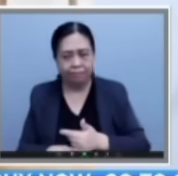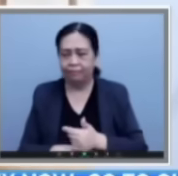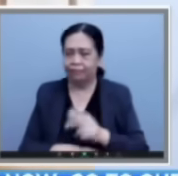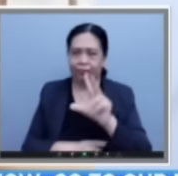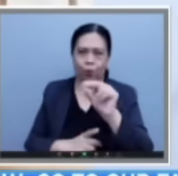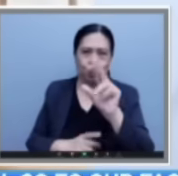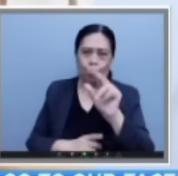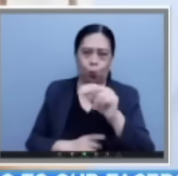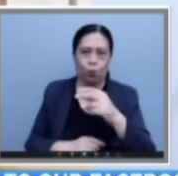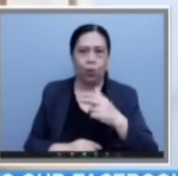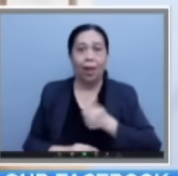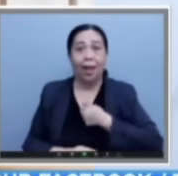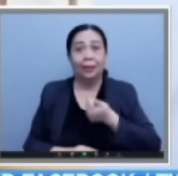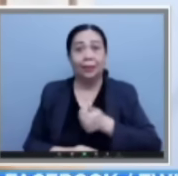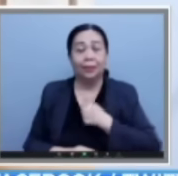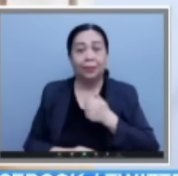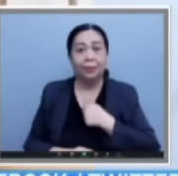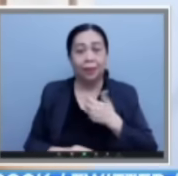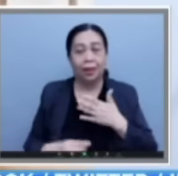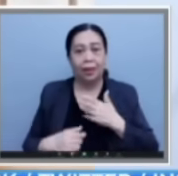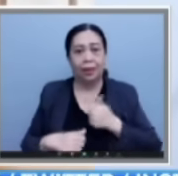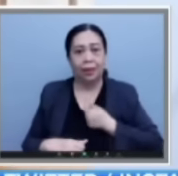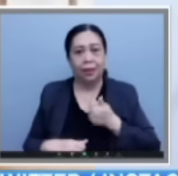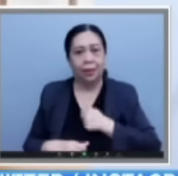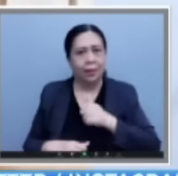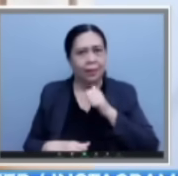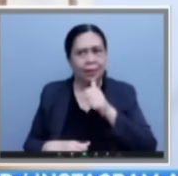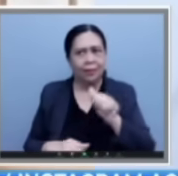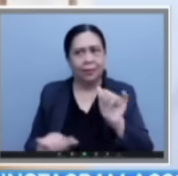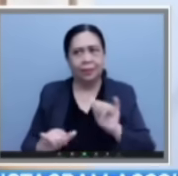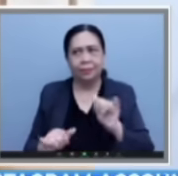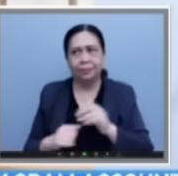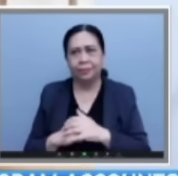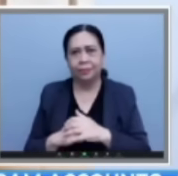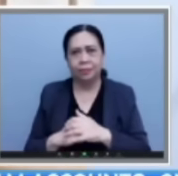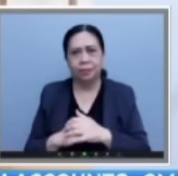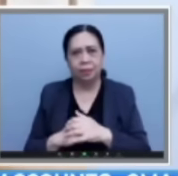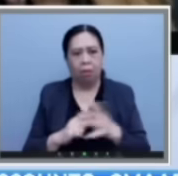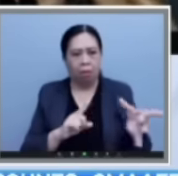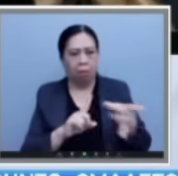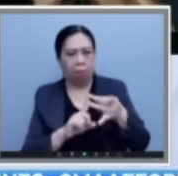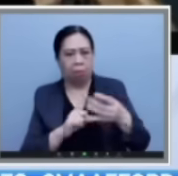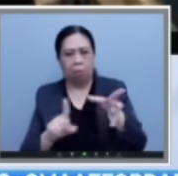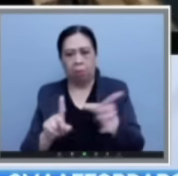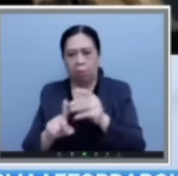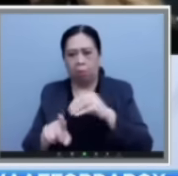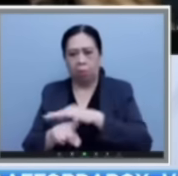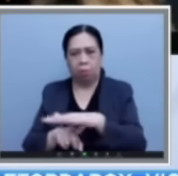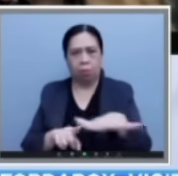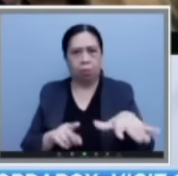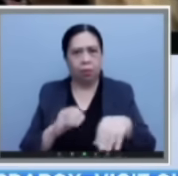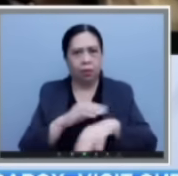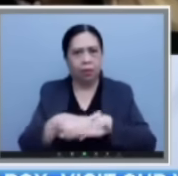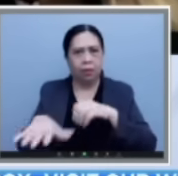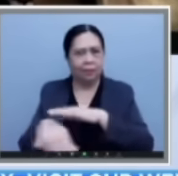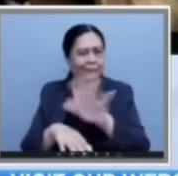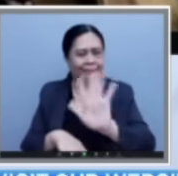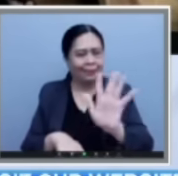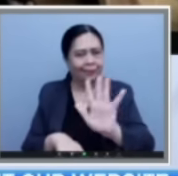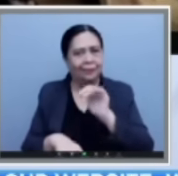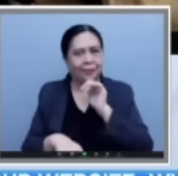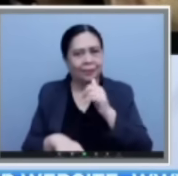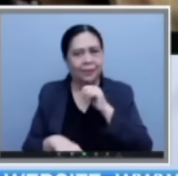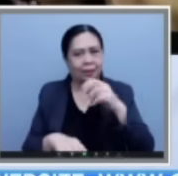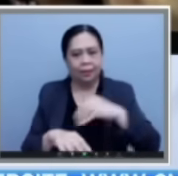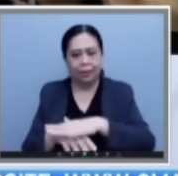ang asthma o hika hindi siya isang infectious disease no so dahil hindi siya infectious